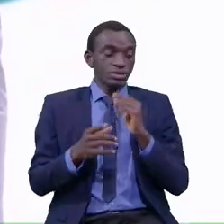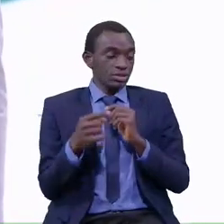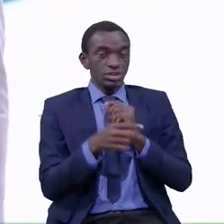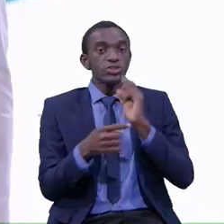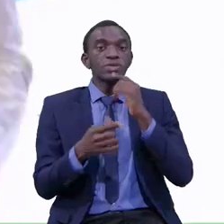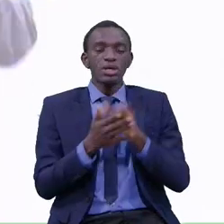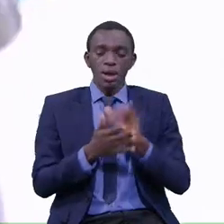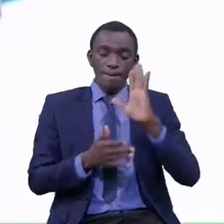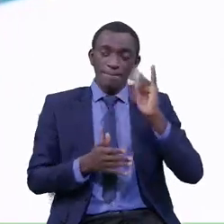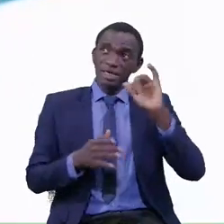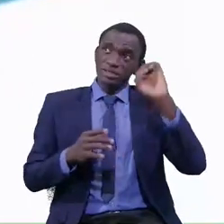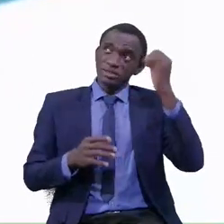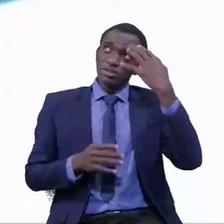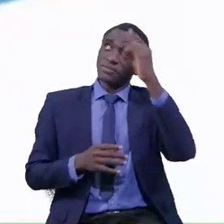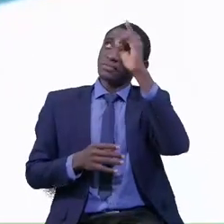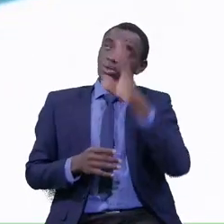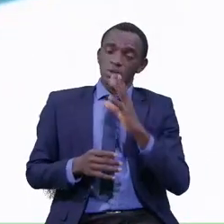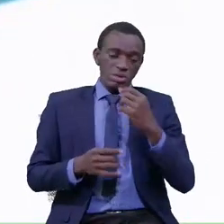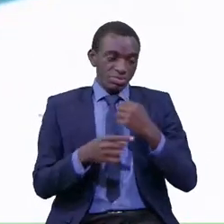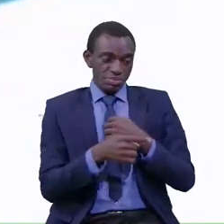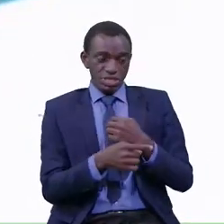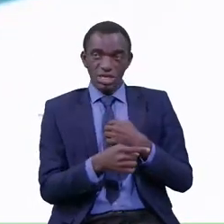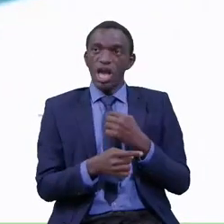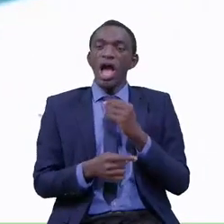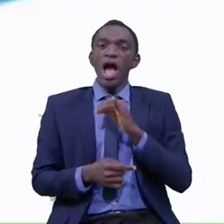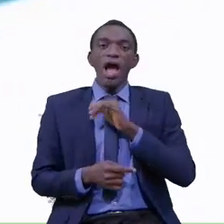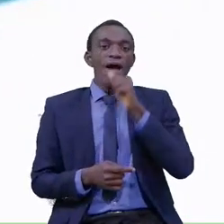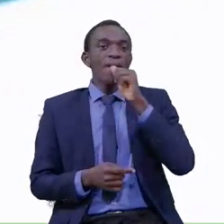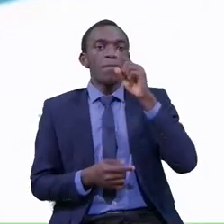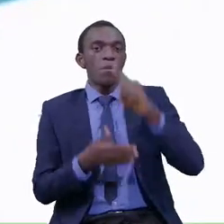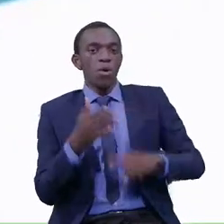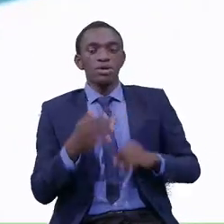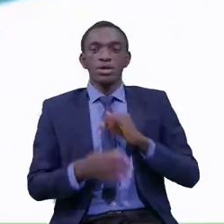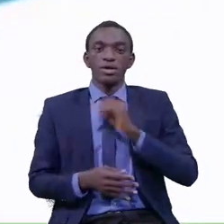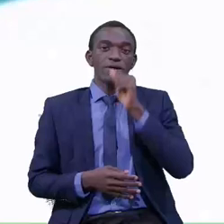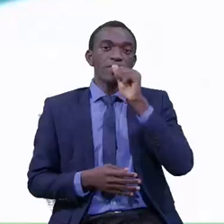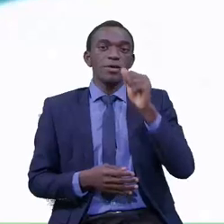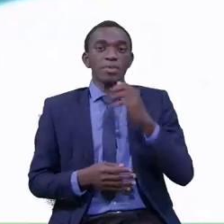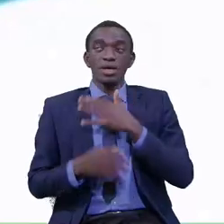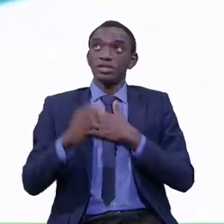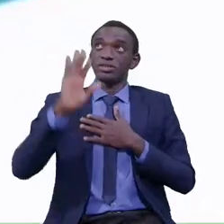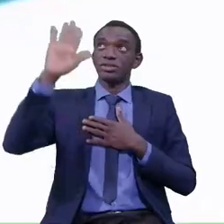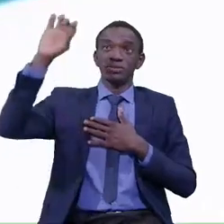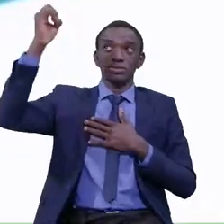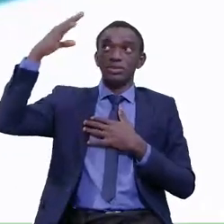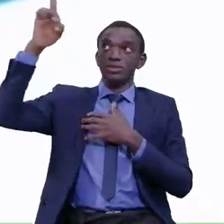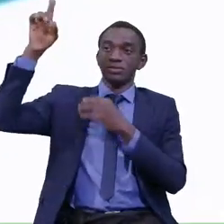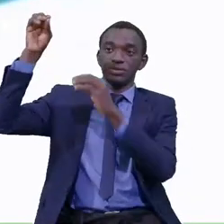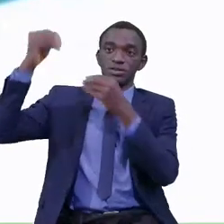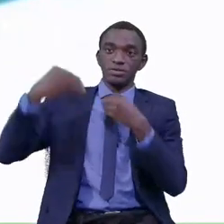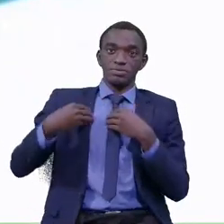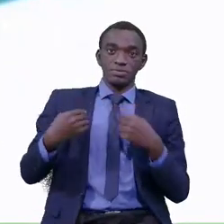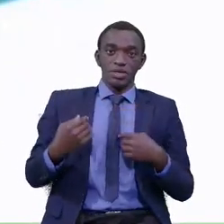que je suis. Et la grâce qu'il m'a donnée m'a amené à travailler